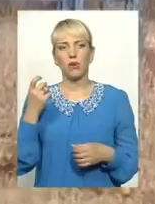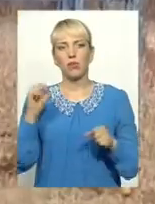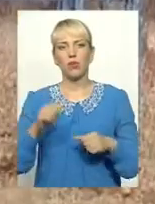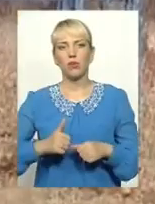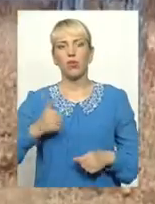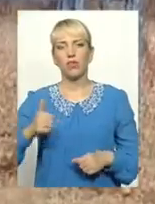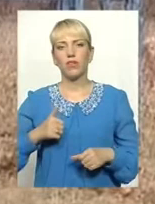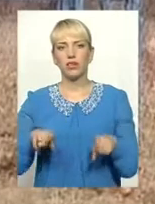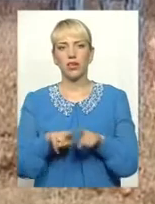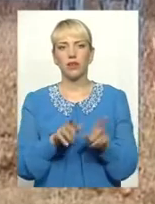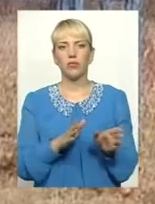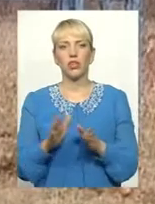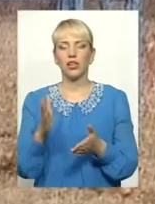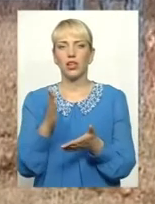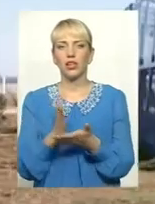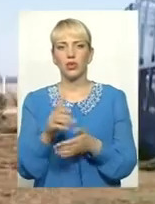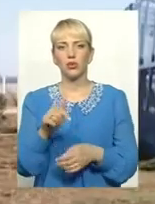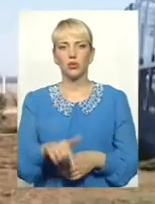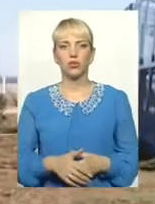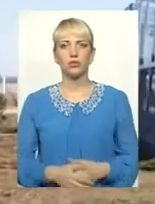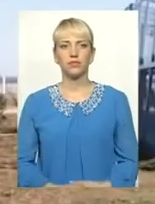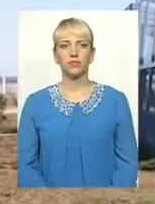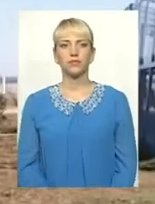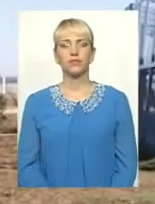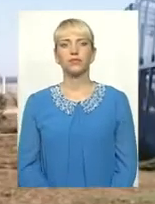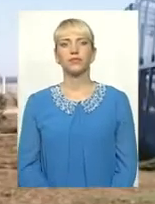таким порядком, який панує тут.